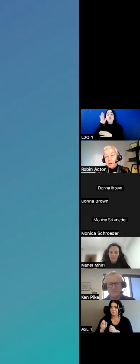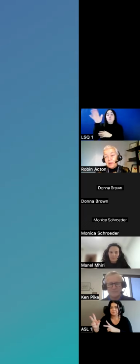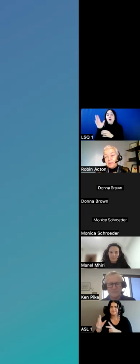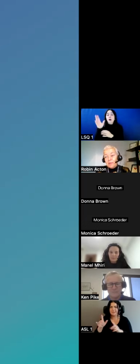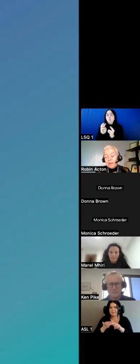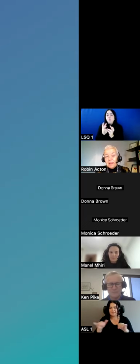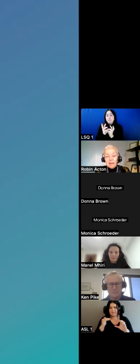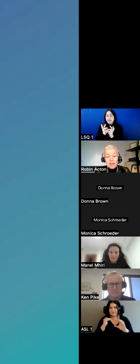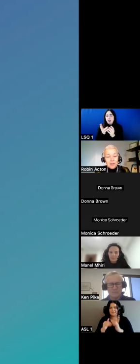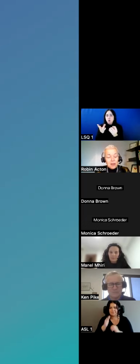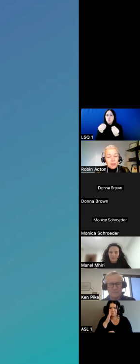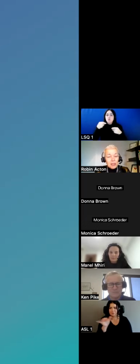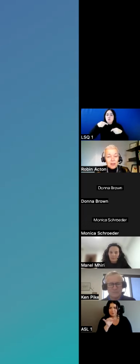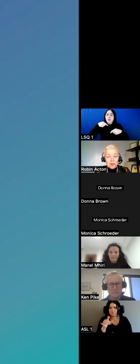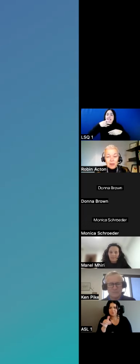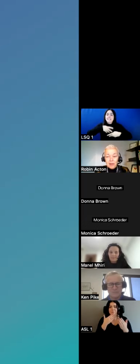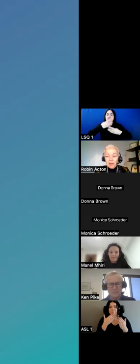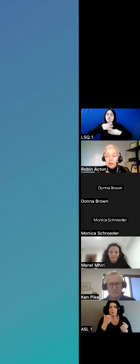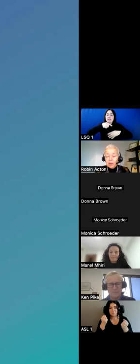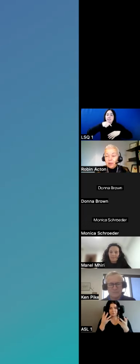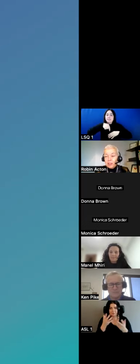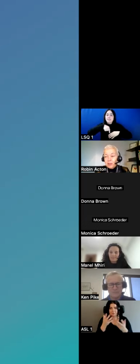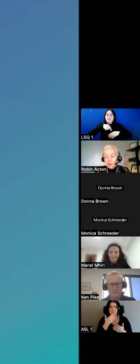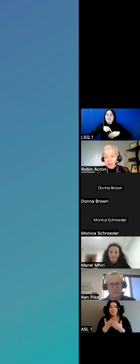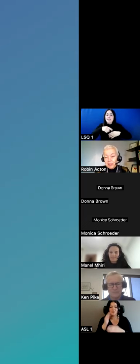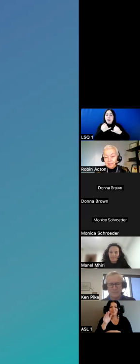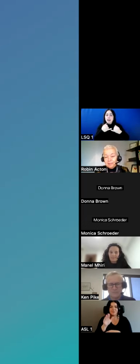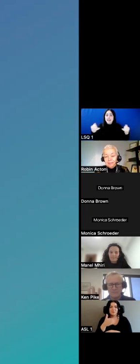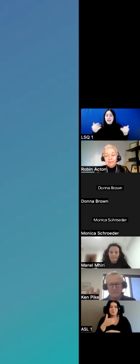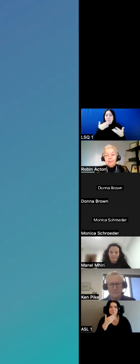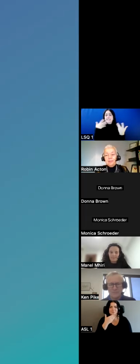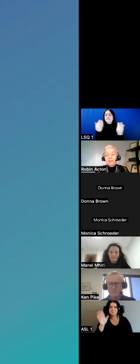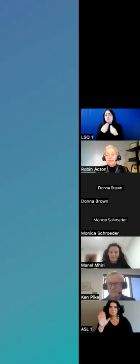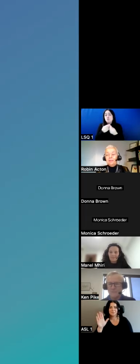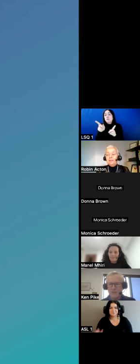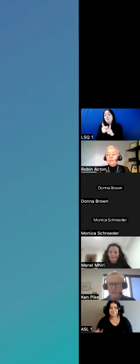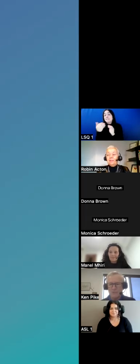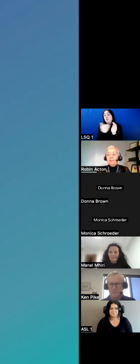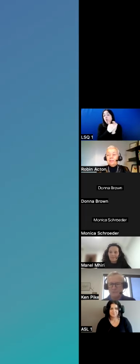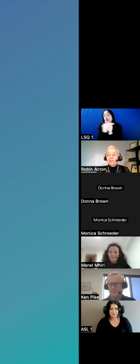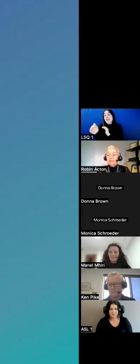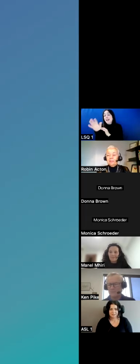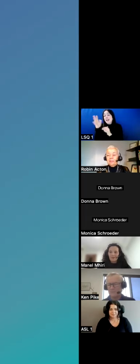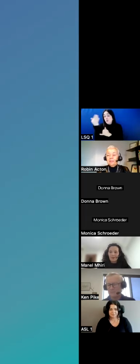Le lien est dans la boîte de discussion et ça vous sera envoyé par courriel aussi. Merci beaucoup tout le monde et très